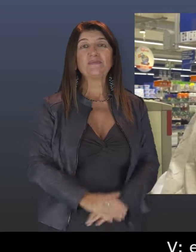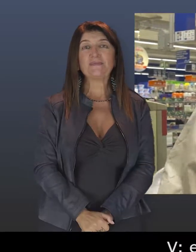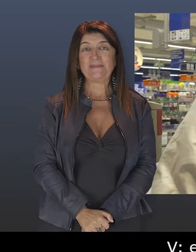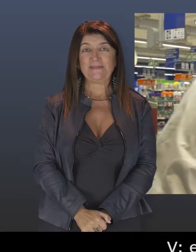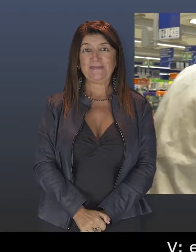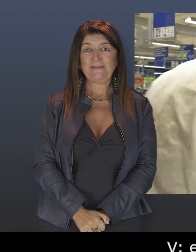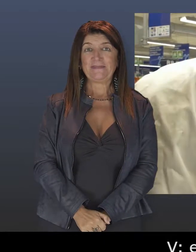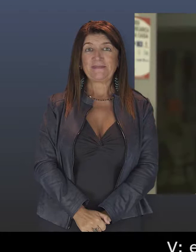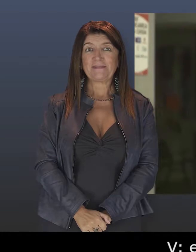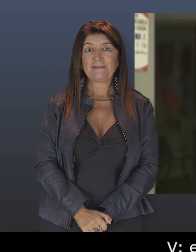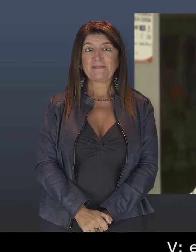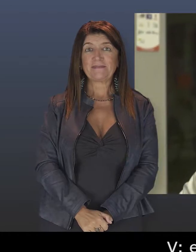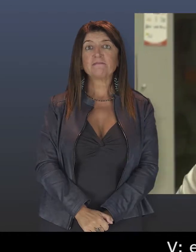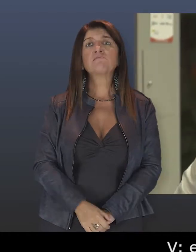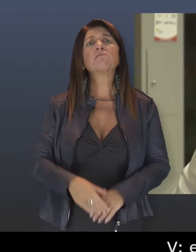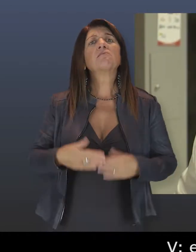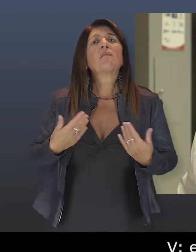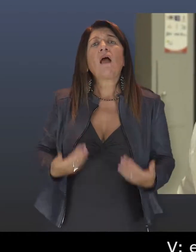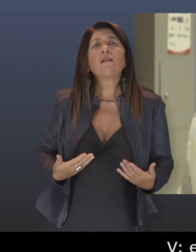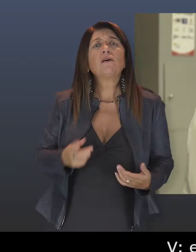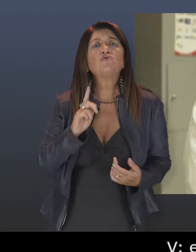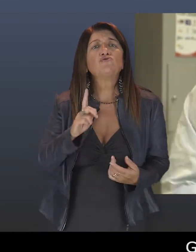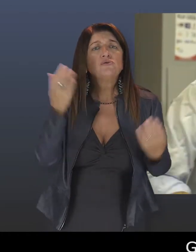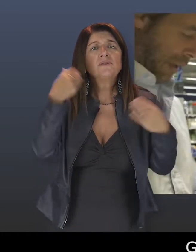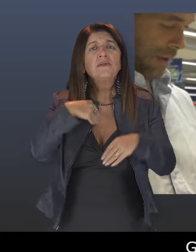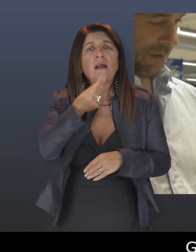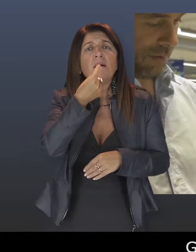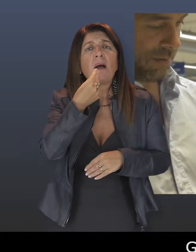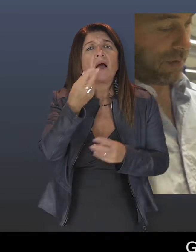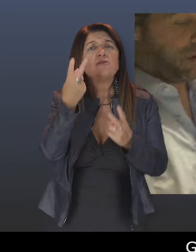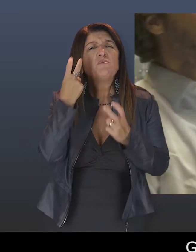E ora? Cosa prevede la cena?